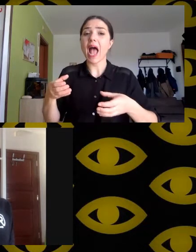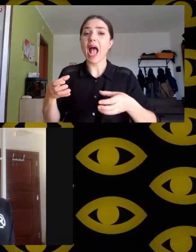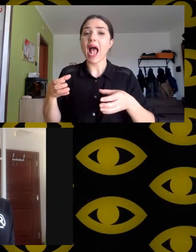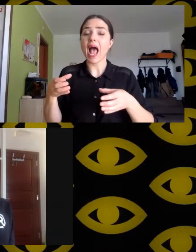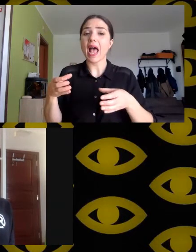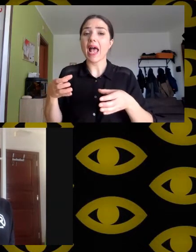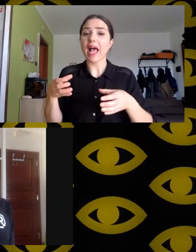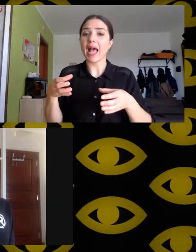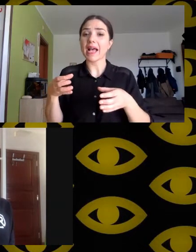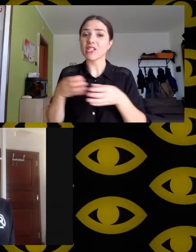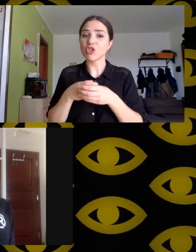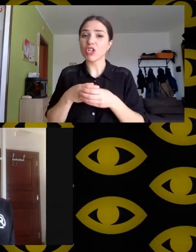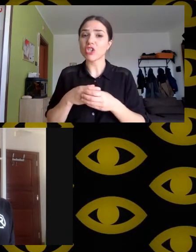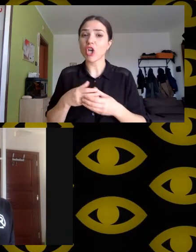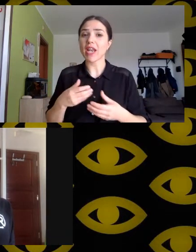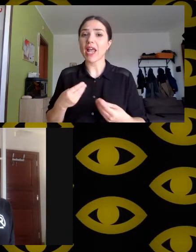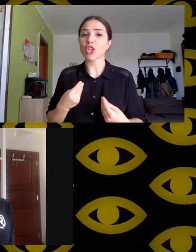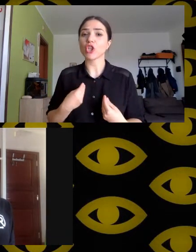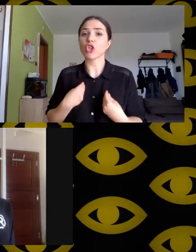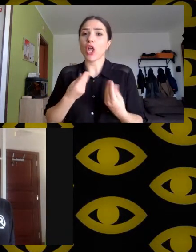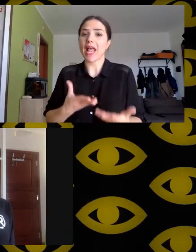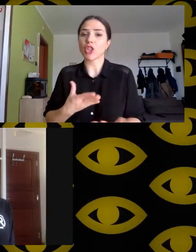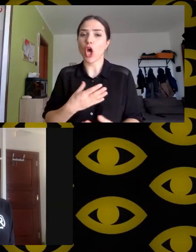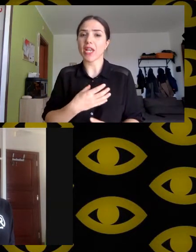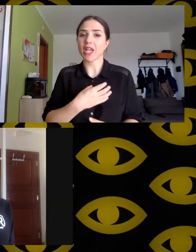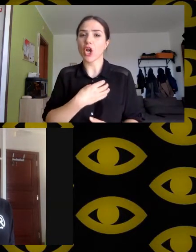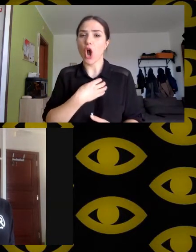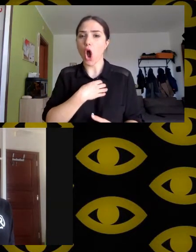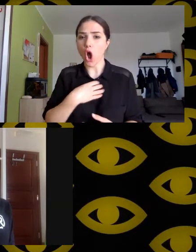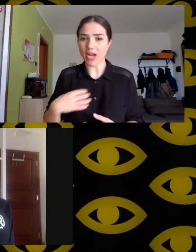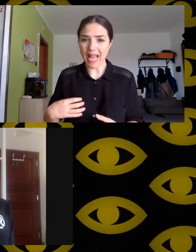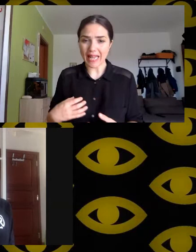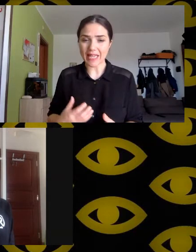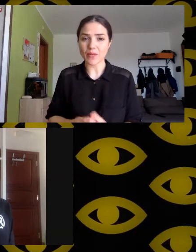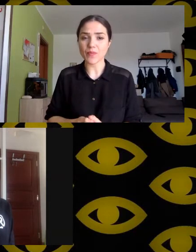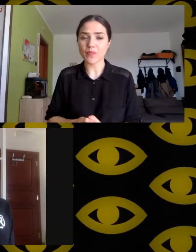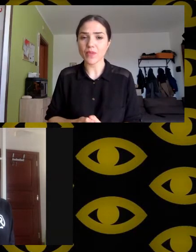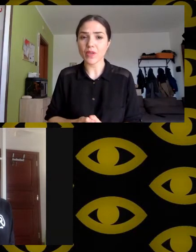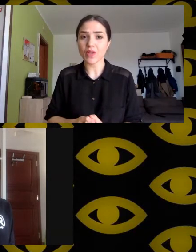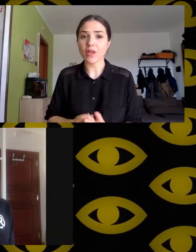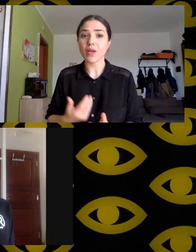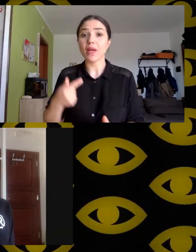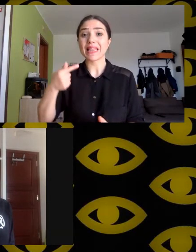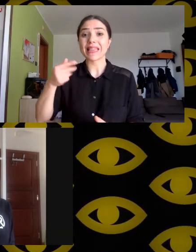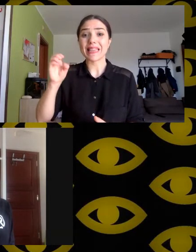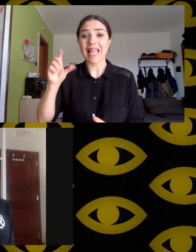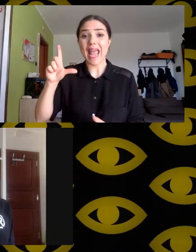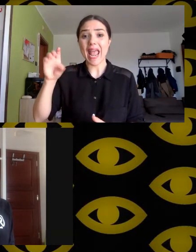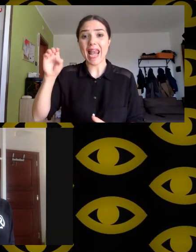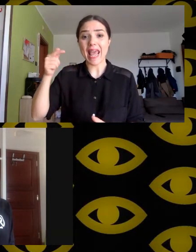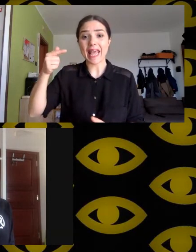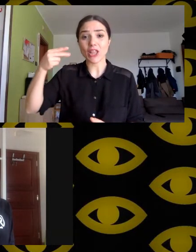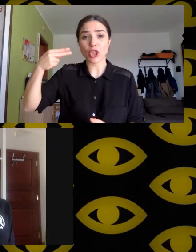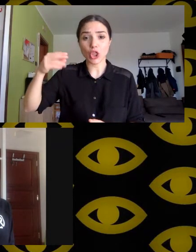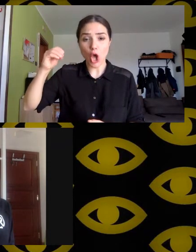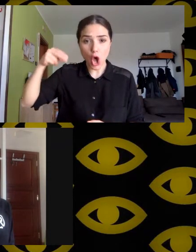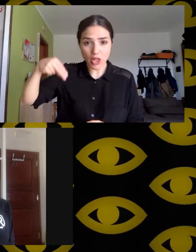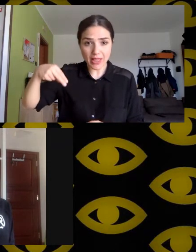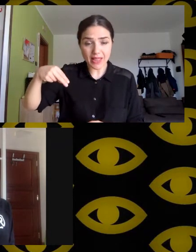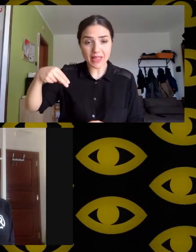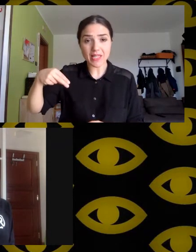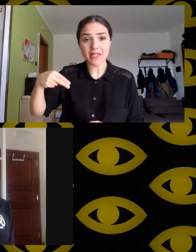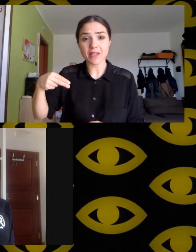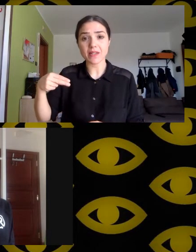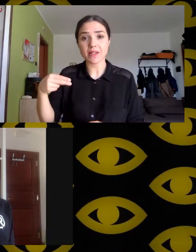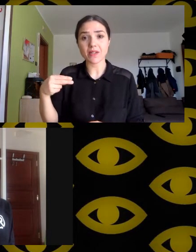tutte, diciamo, cose importantissime, soprattutto Teleton, perché chiaramente si occupa di ricerca e quindi ci riguarda da vicino, però mi